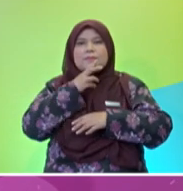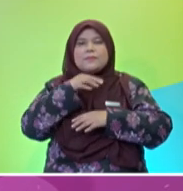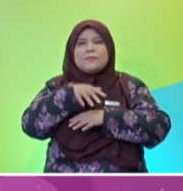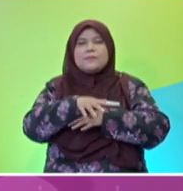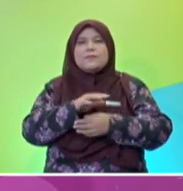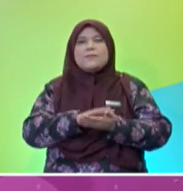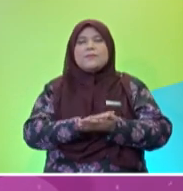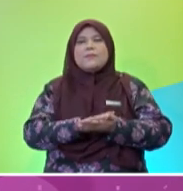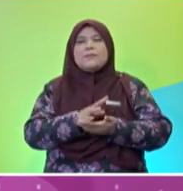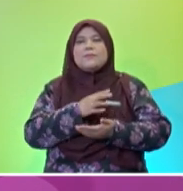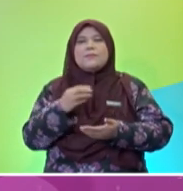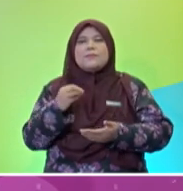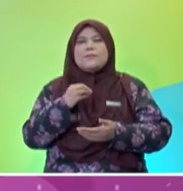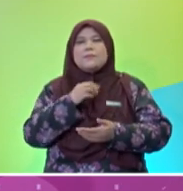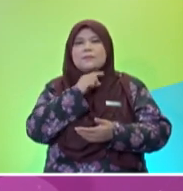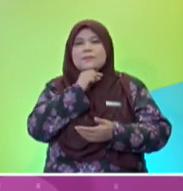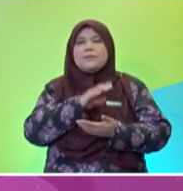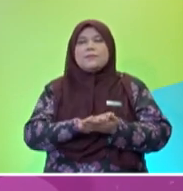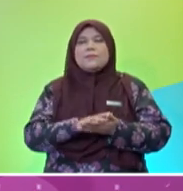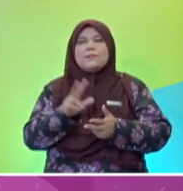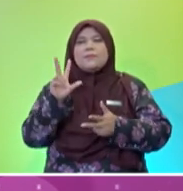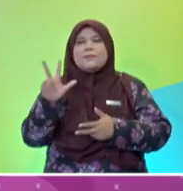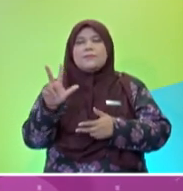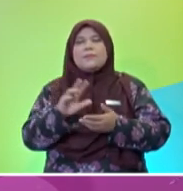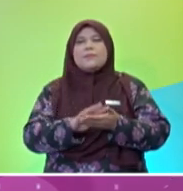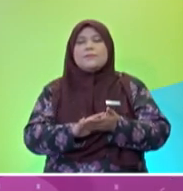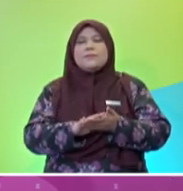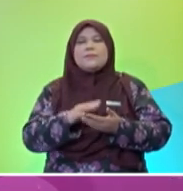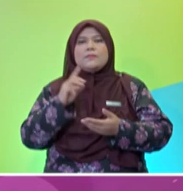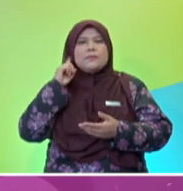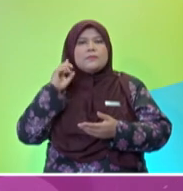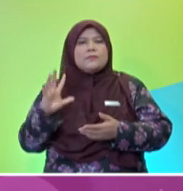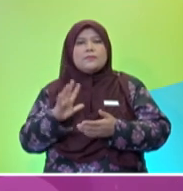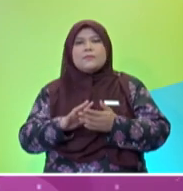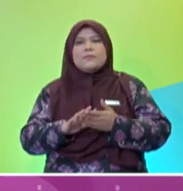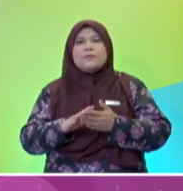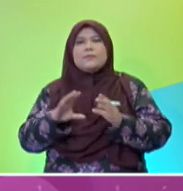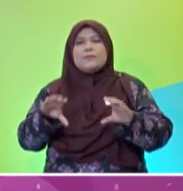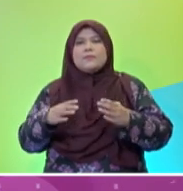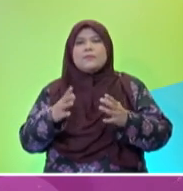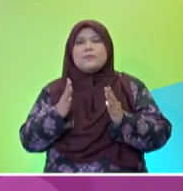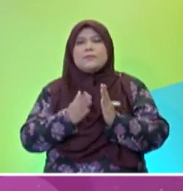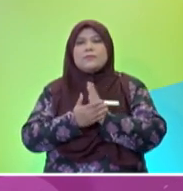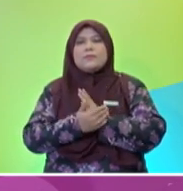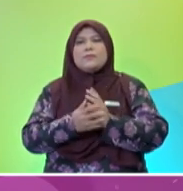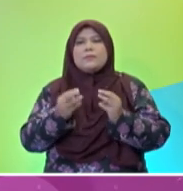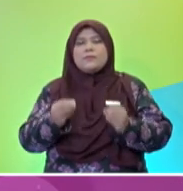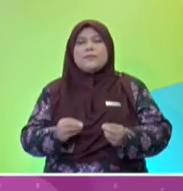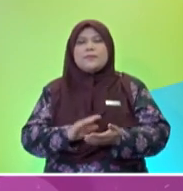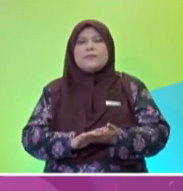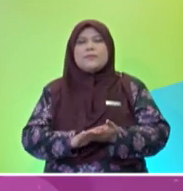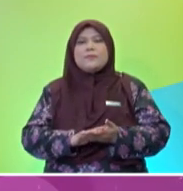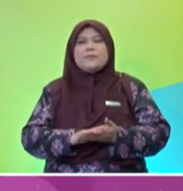adalah bunyi yang dibuat oleh manusia contohnya bunyi tali font bunyi motor